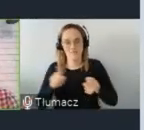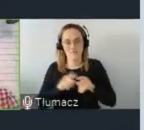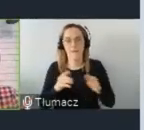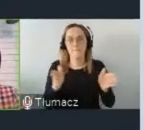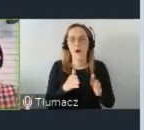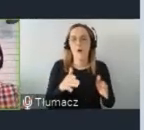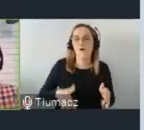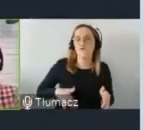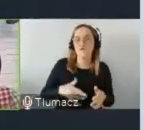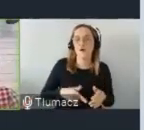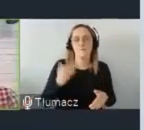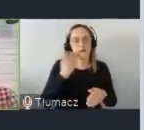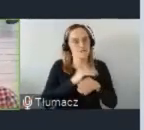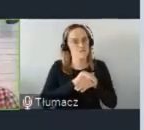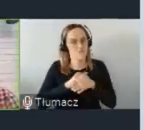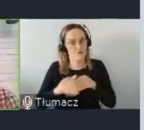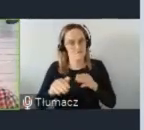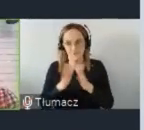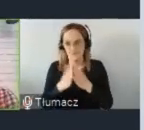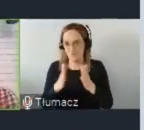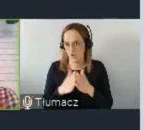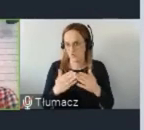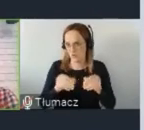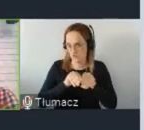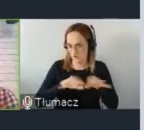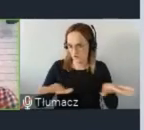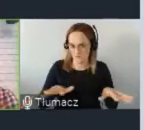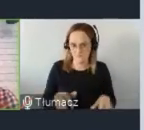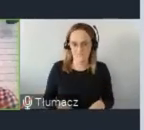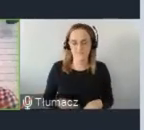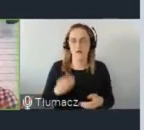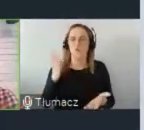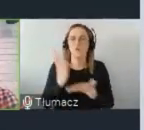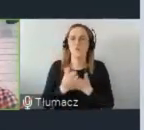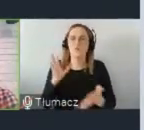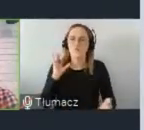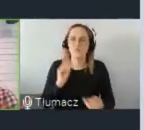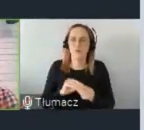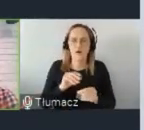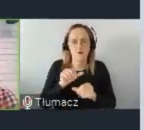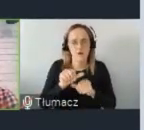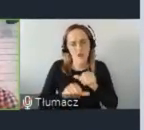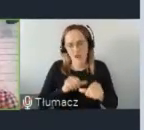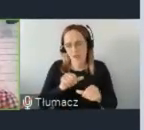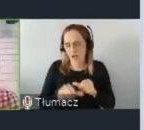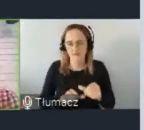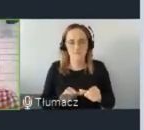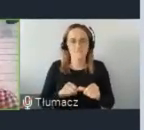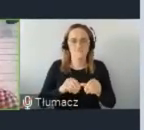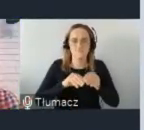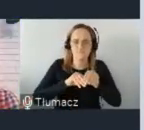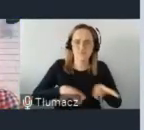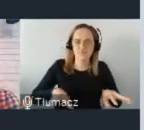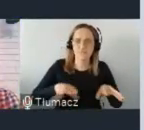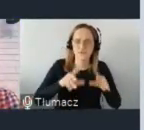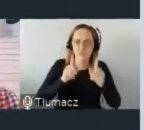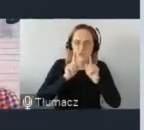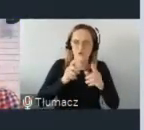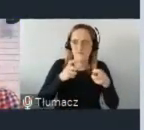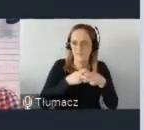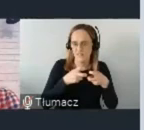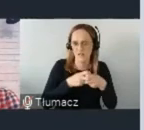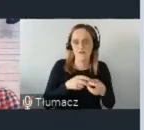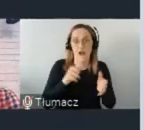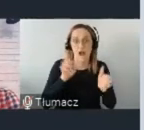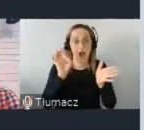ogóle Mały Książę jest bardzo popularny w rzeczywistości rozszerzonej, bo od iluś lat ludzie w różnych zakątkach świata rozszerzają tę rzeczywistość.